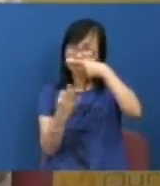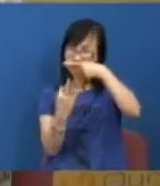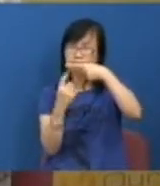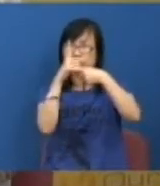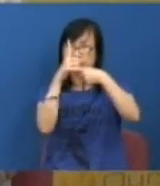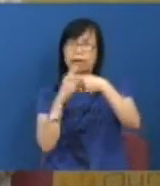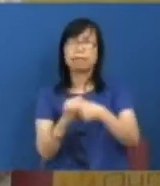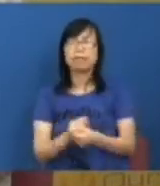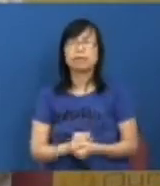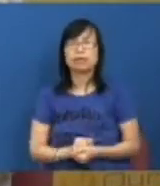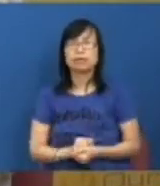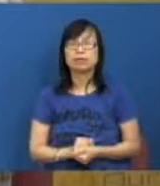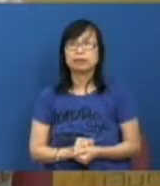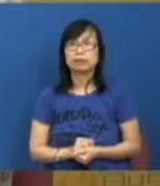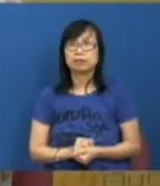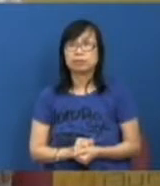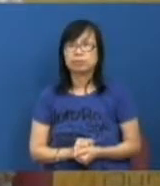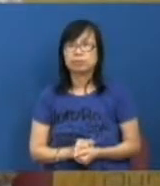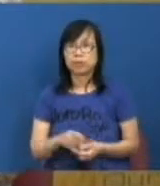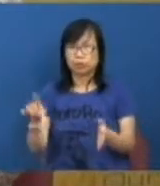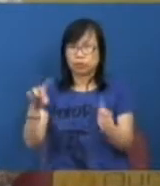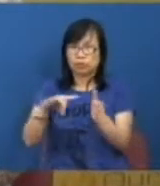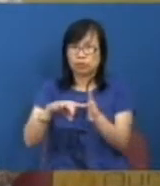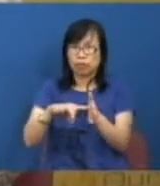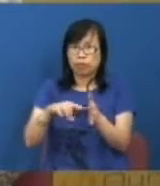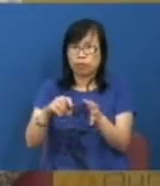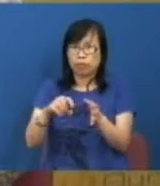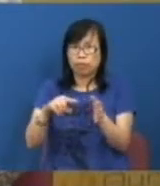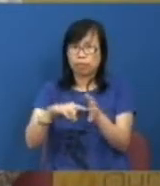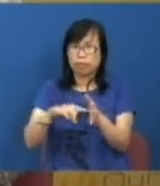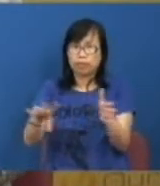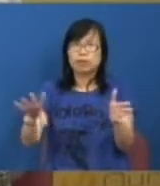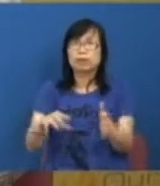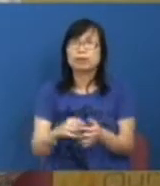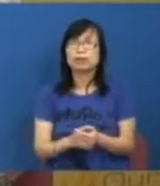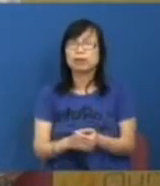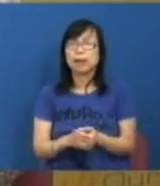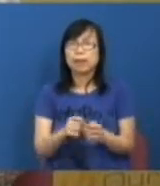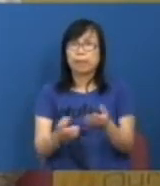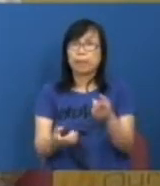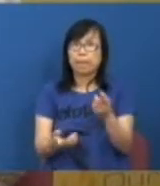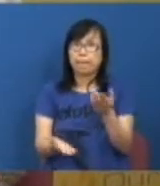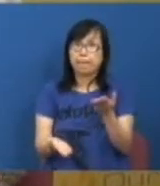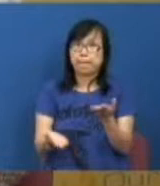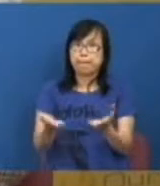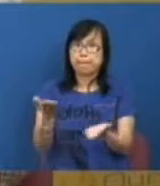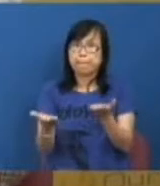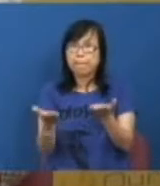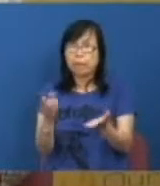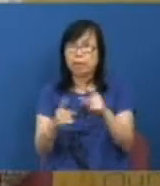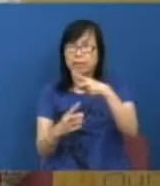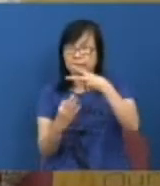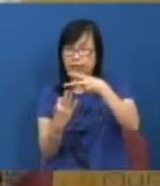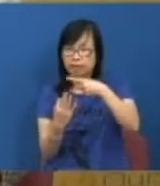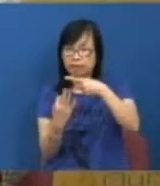即係佢用佔咗我哋嘅發電嘅即係個比例係用有成三分之一。咁